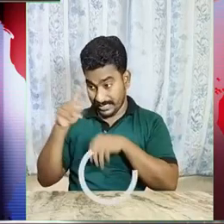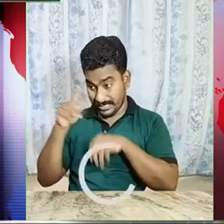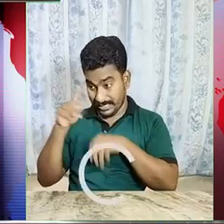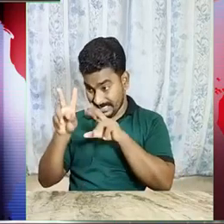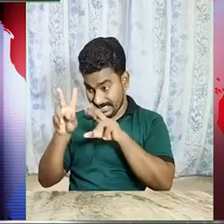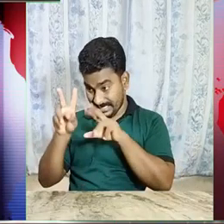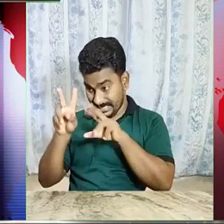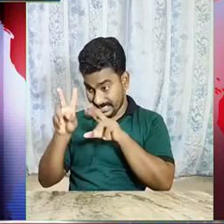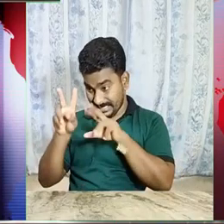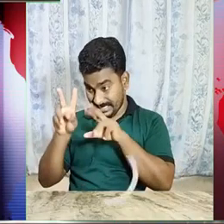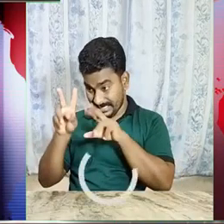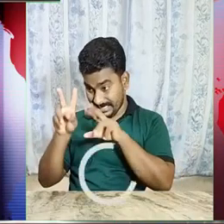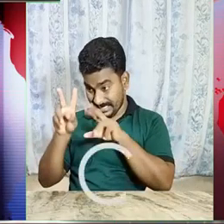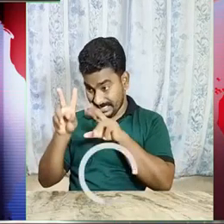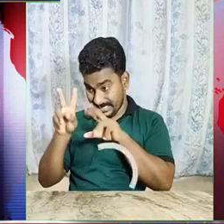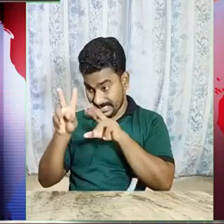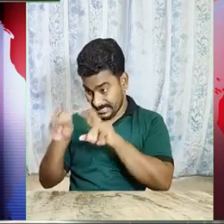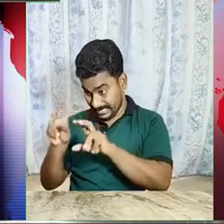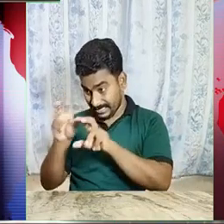വീടുകളിൽ